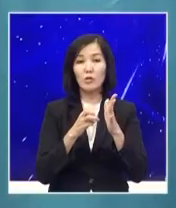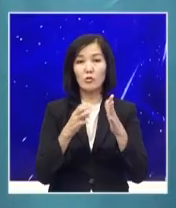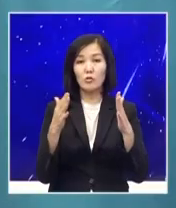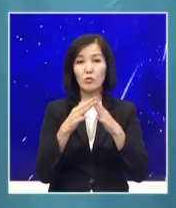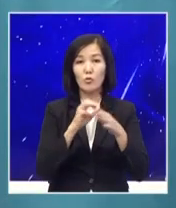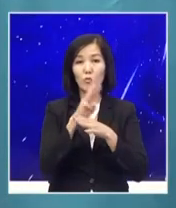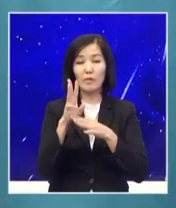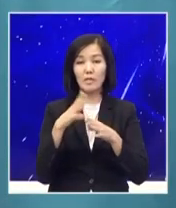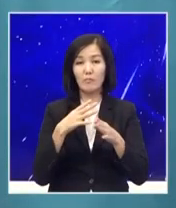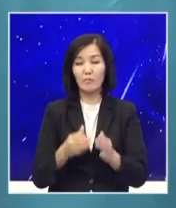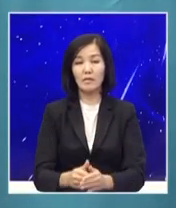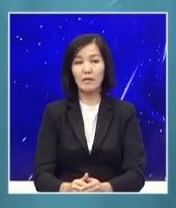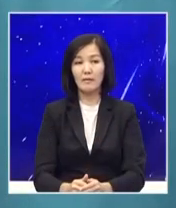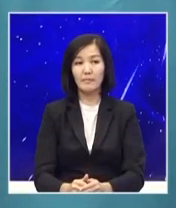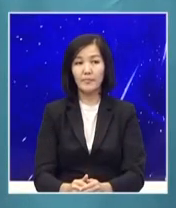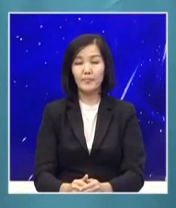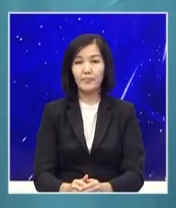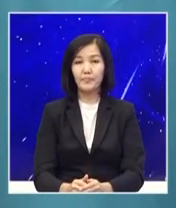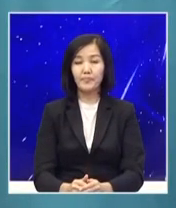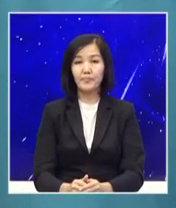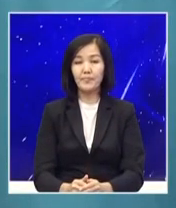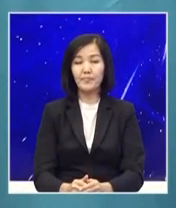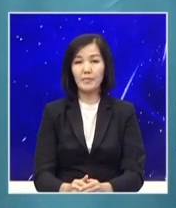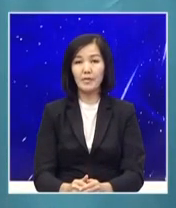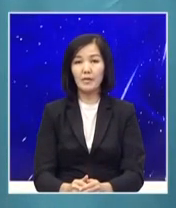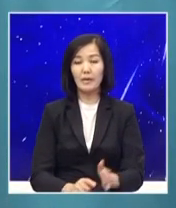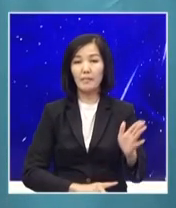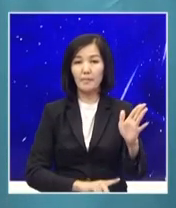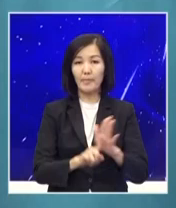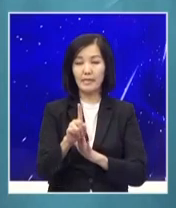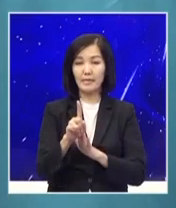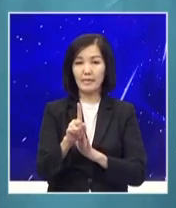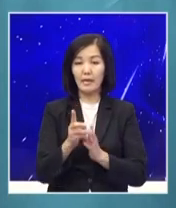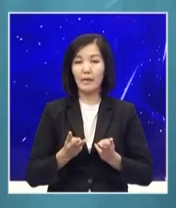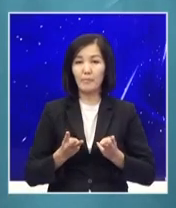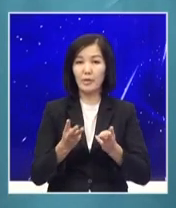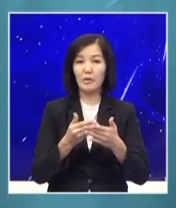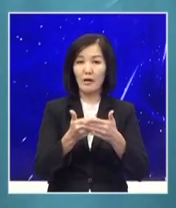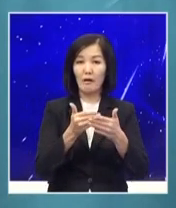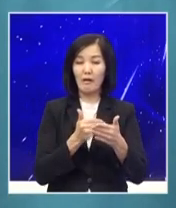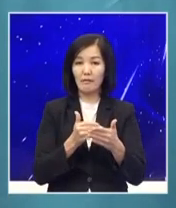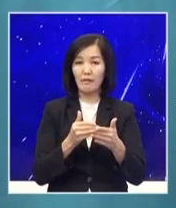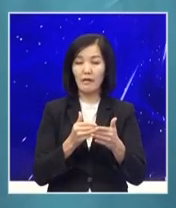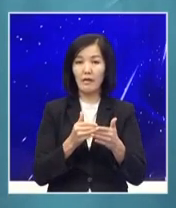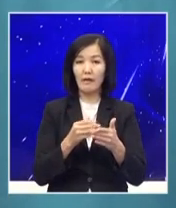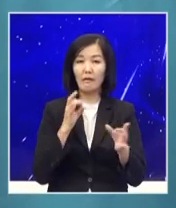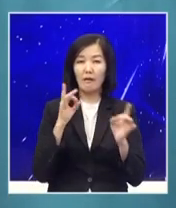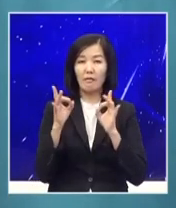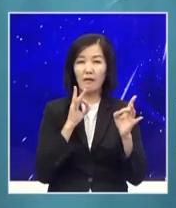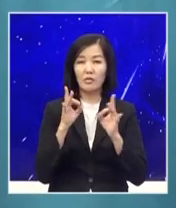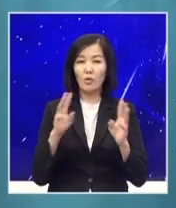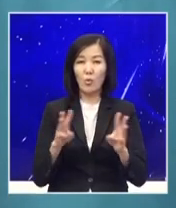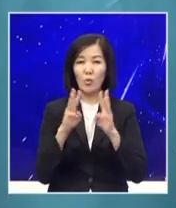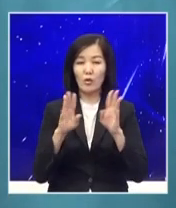етілді. Жағу кезеңінде басында және оның кезінде шаралар кешен ұйымдастырылсын. Екінші өрт қауіпсіздік